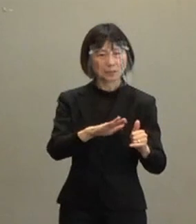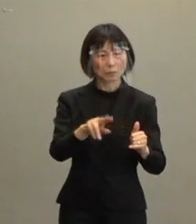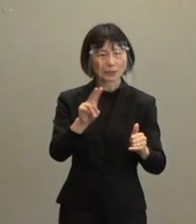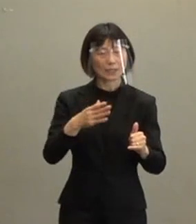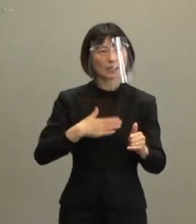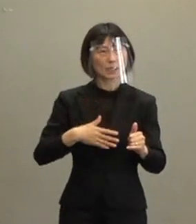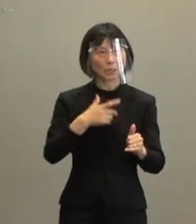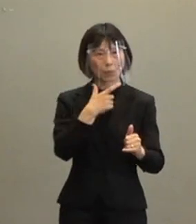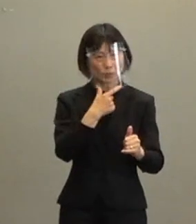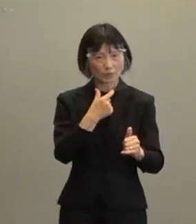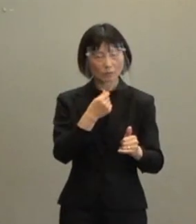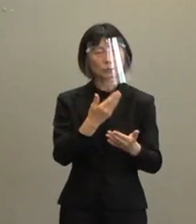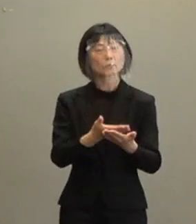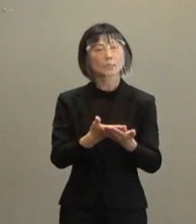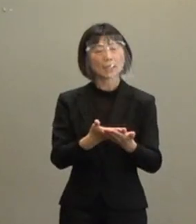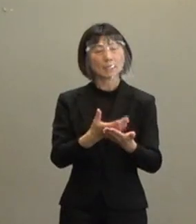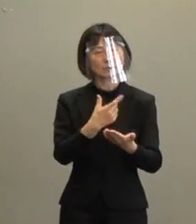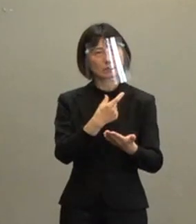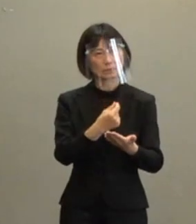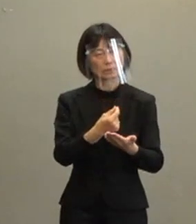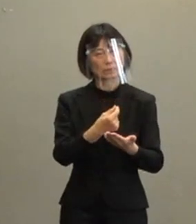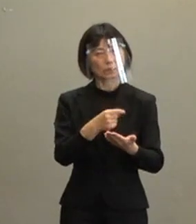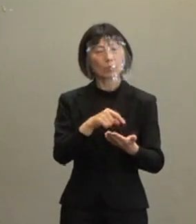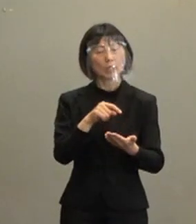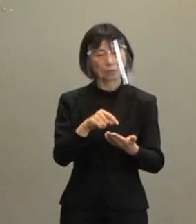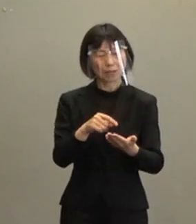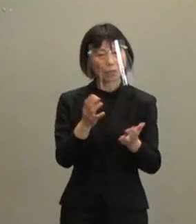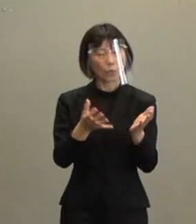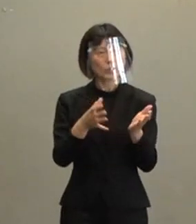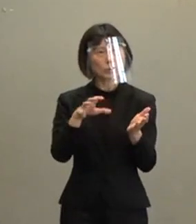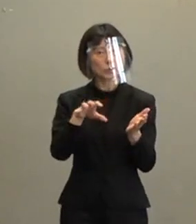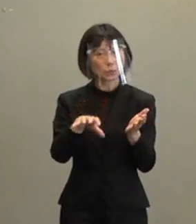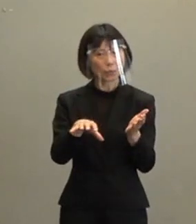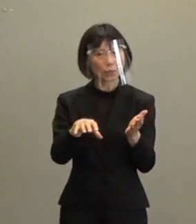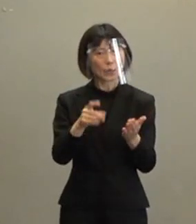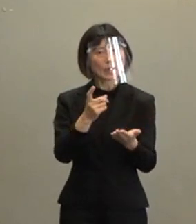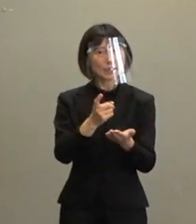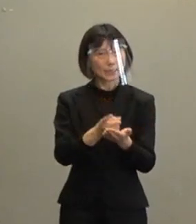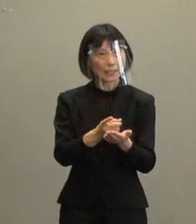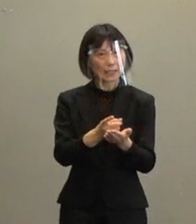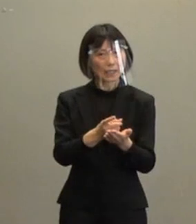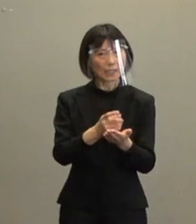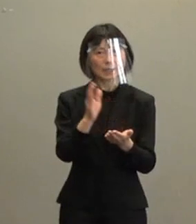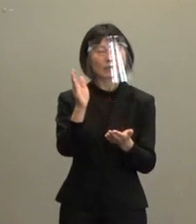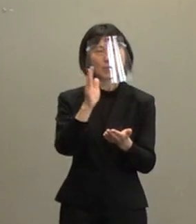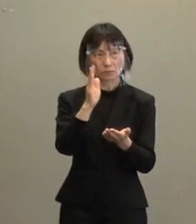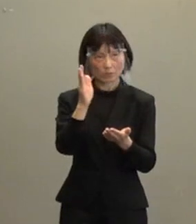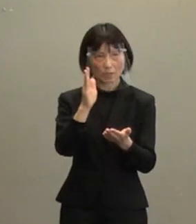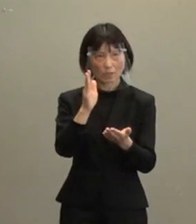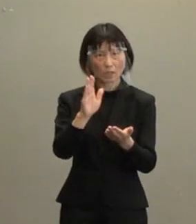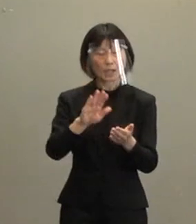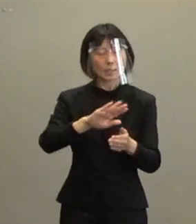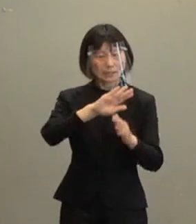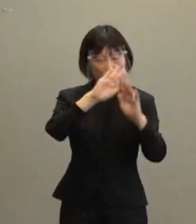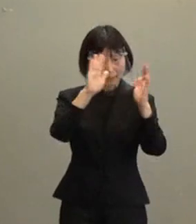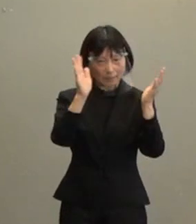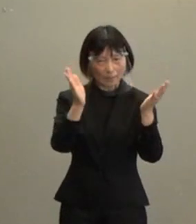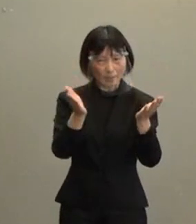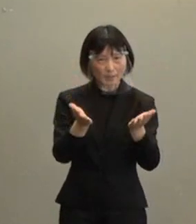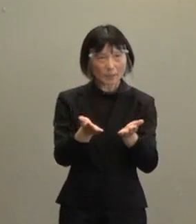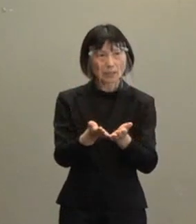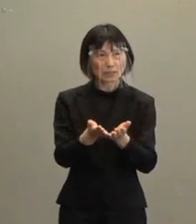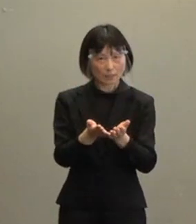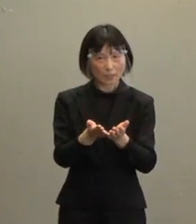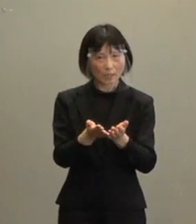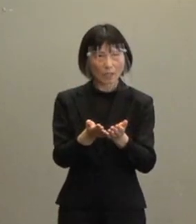ということなんですけど、それはその保育所とかだけのことではなくて、全体的なこの自転車と